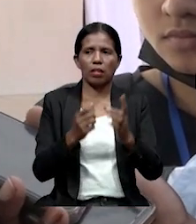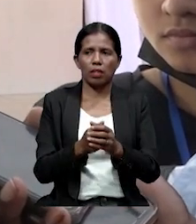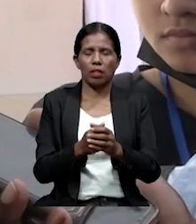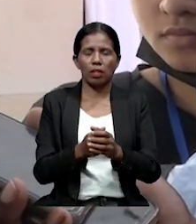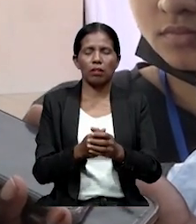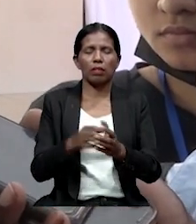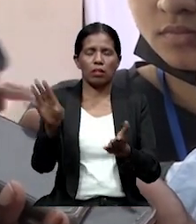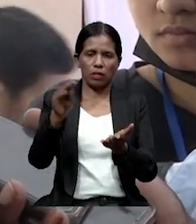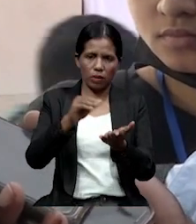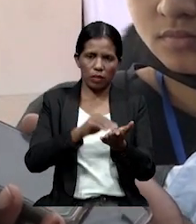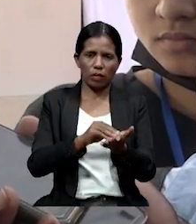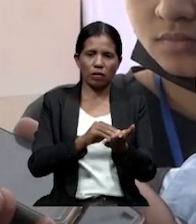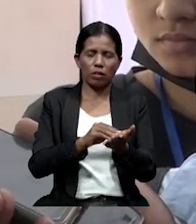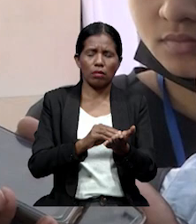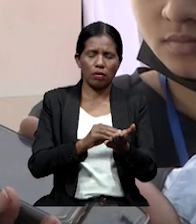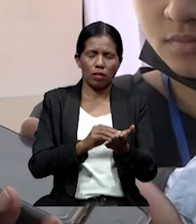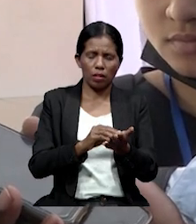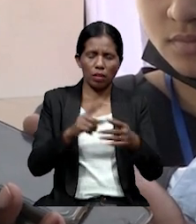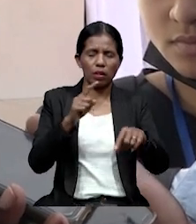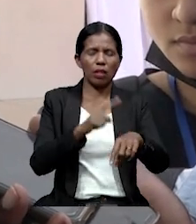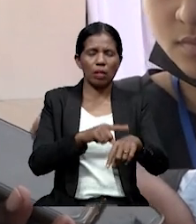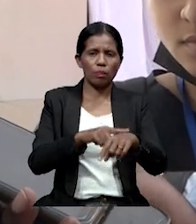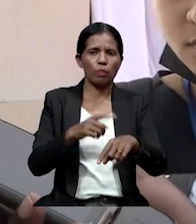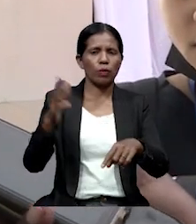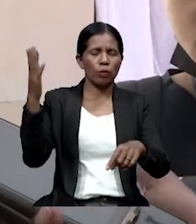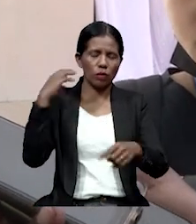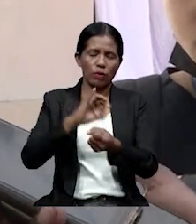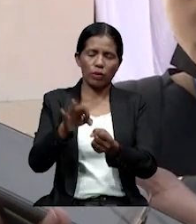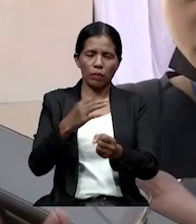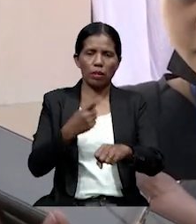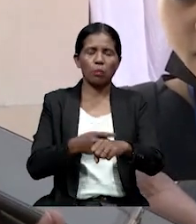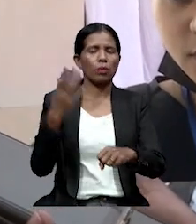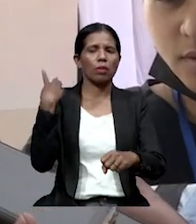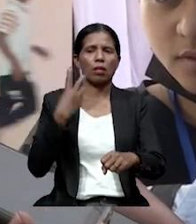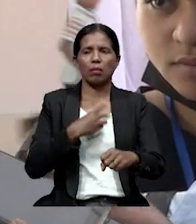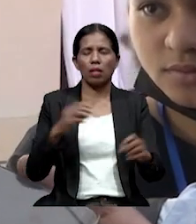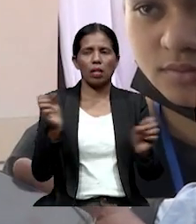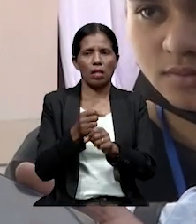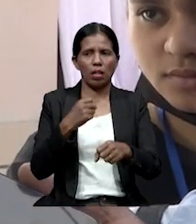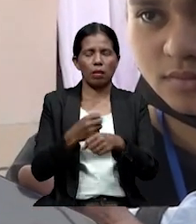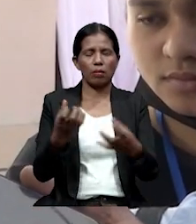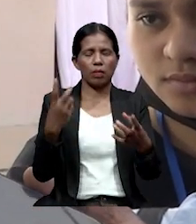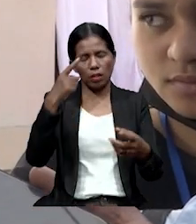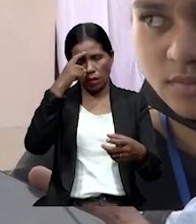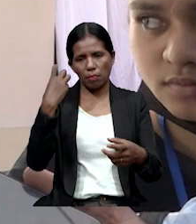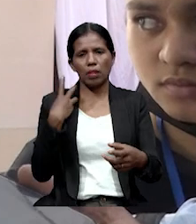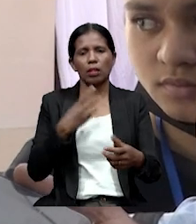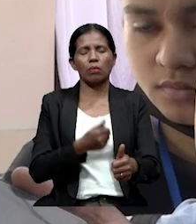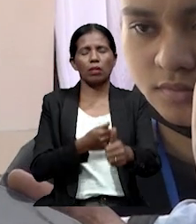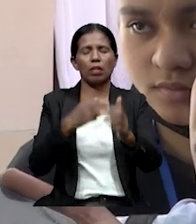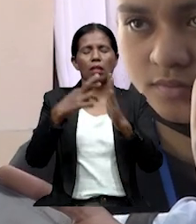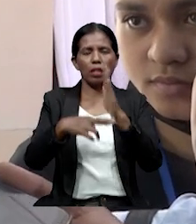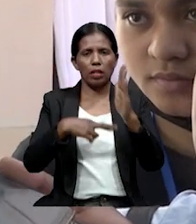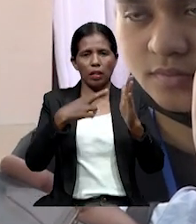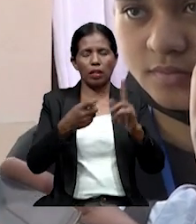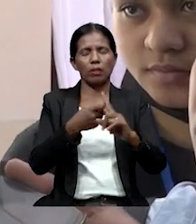COVID, ya, nebe ke yang nuntun nawa amila halo buat barak, ya, tambah kita amik kumbri, orden